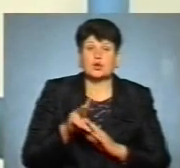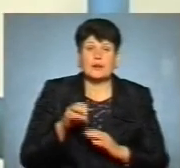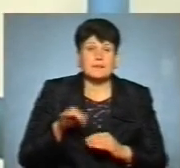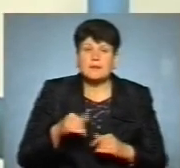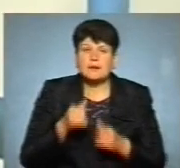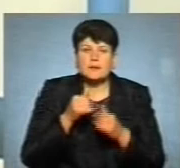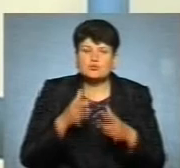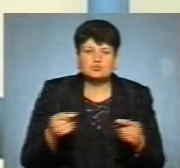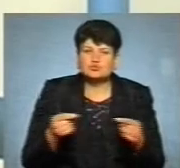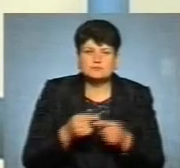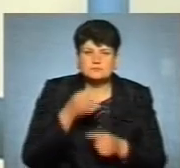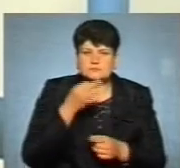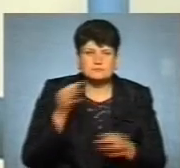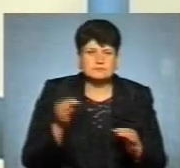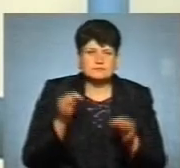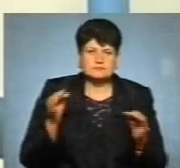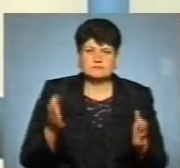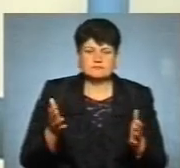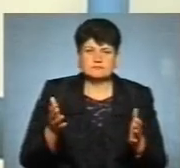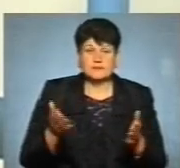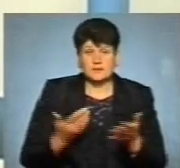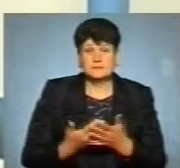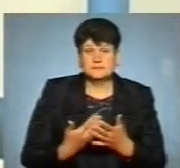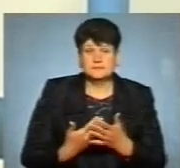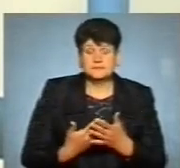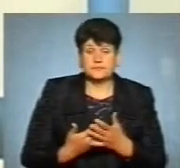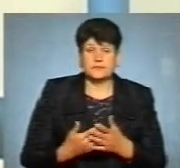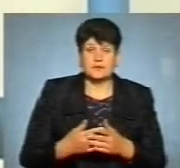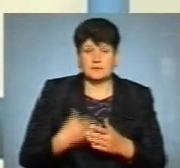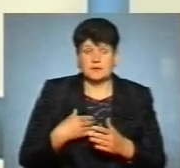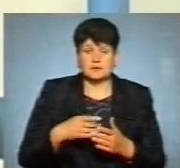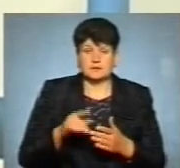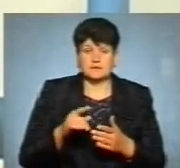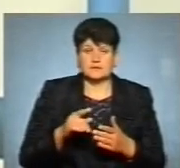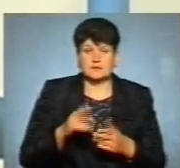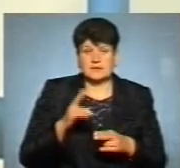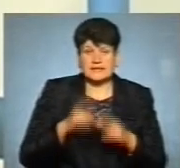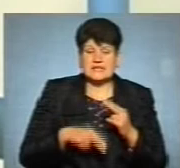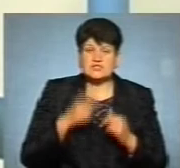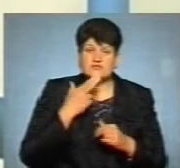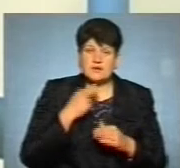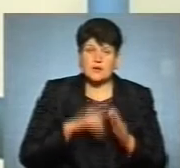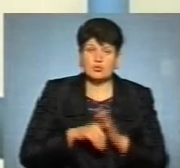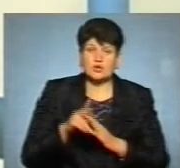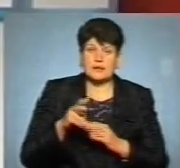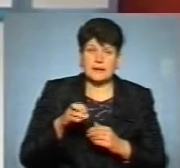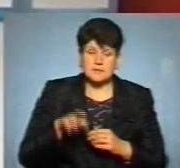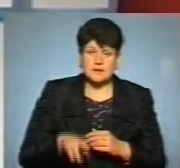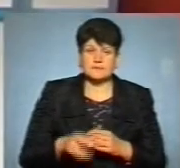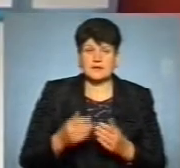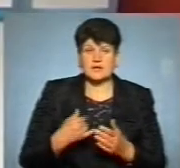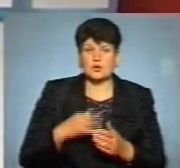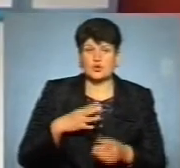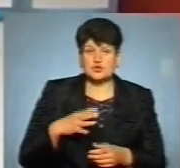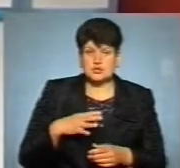ситуації ніхто нічого не може, але, ну, десь, скажу, сподіваємося, що це буде десь кінець червня, початок липня. І безпосередньо